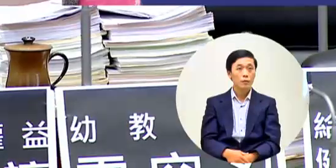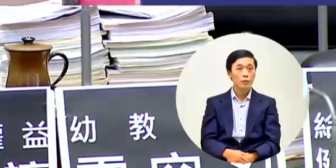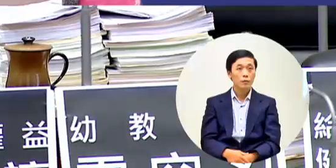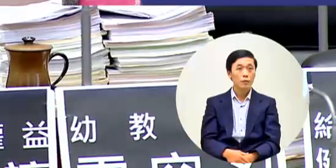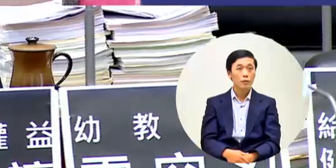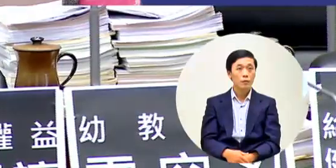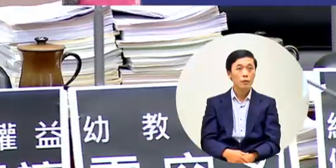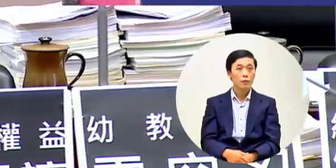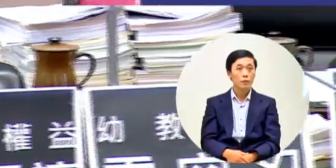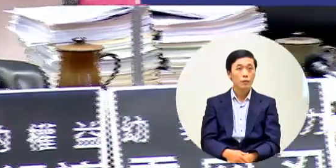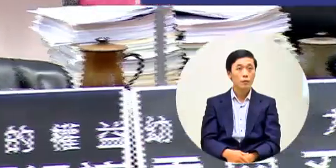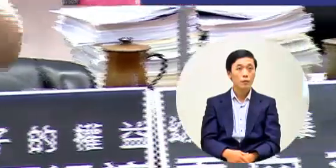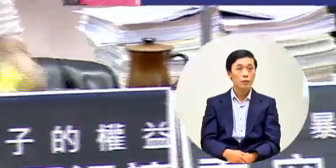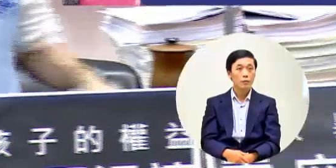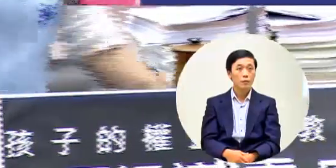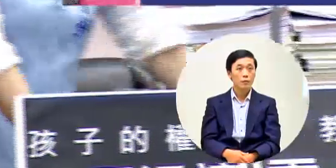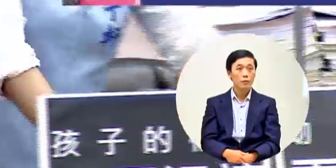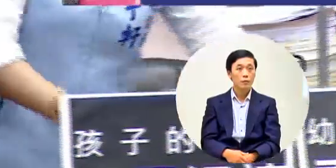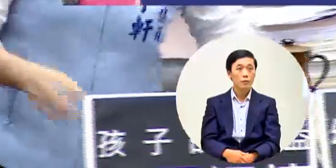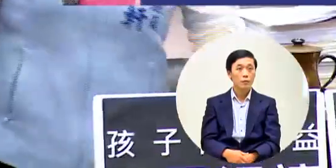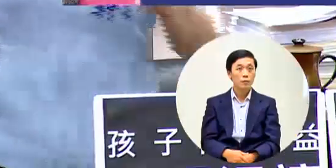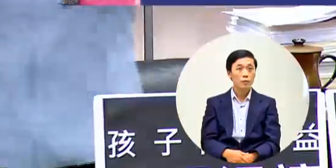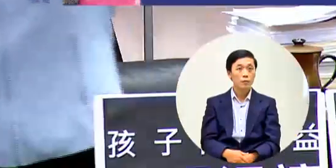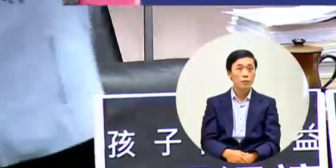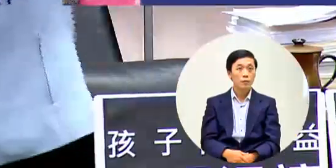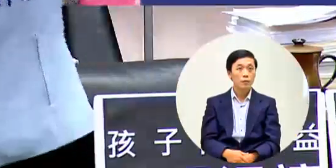了。有绑那么多圈吗？我们